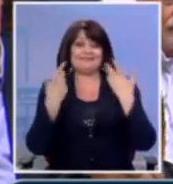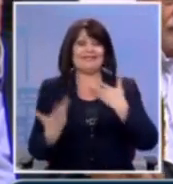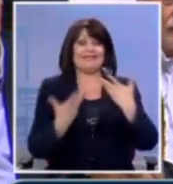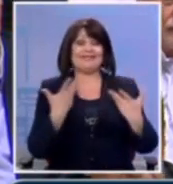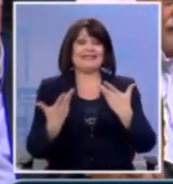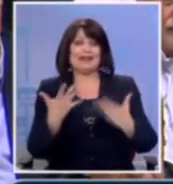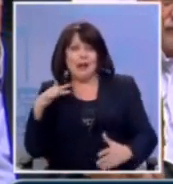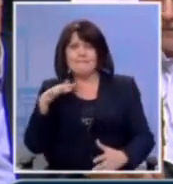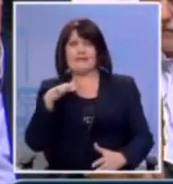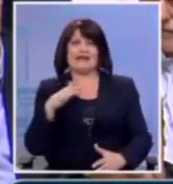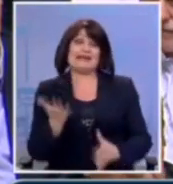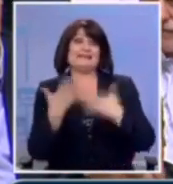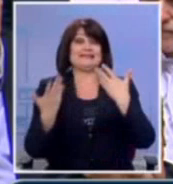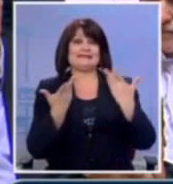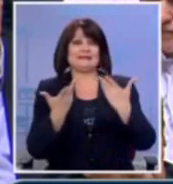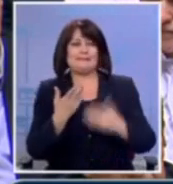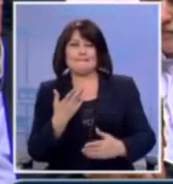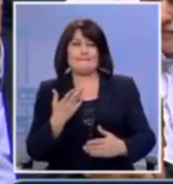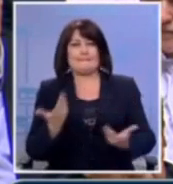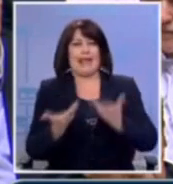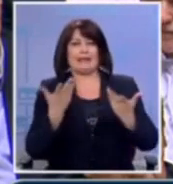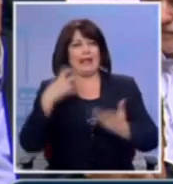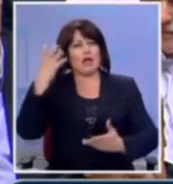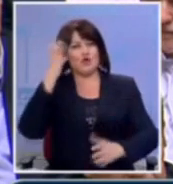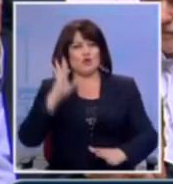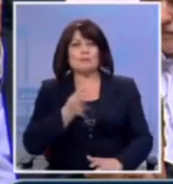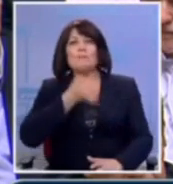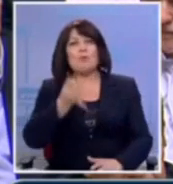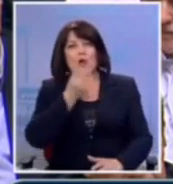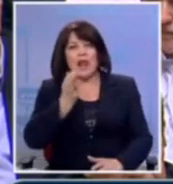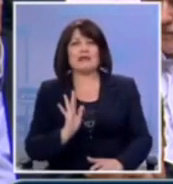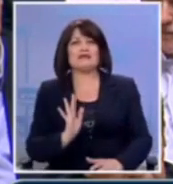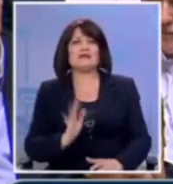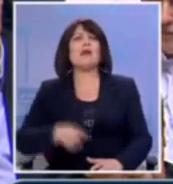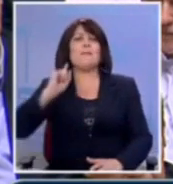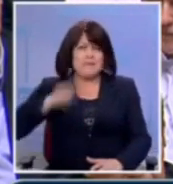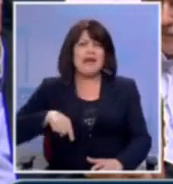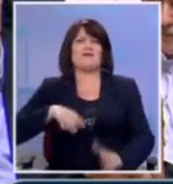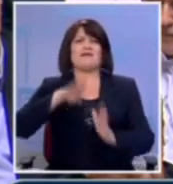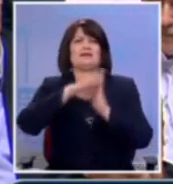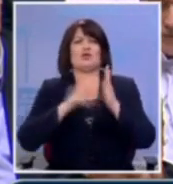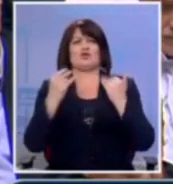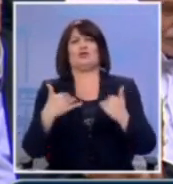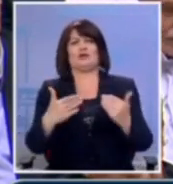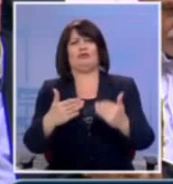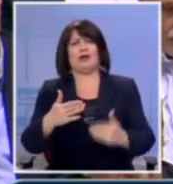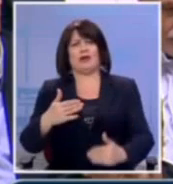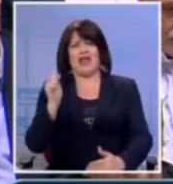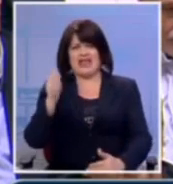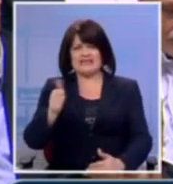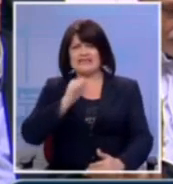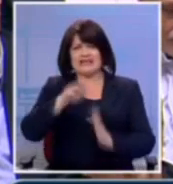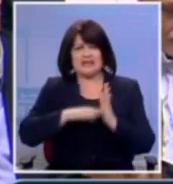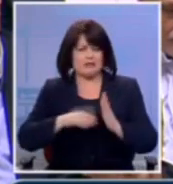δήθεν απειλητικές, οι δήθεν υπαινικτικές, διατυπώνονται κατά παράβαση του κανονισμού της Βουλής και του